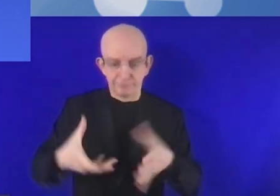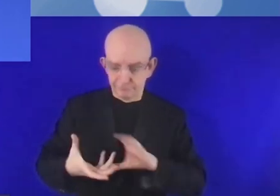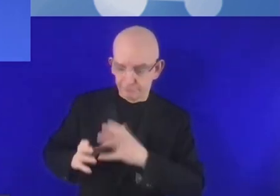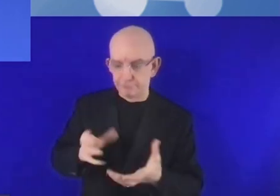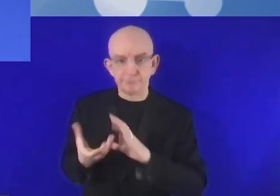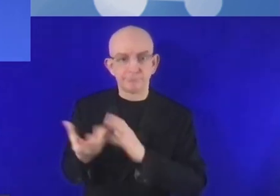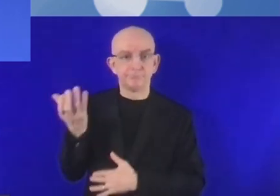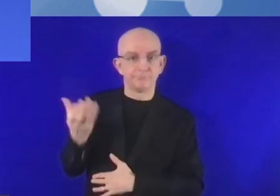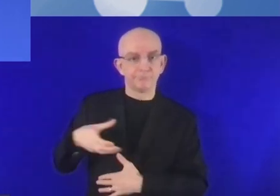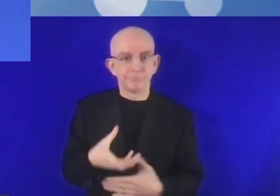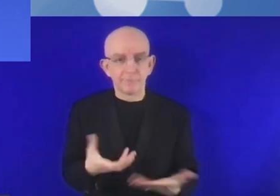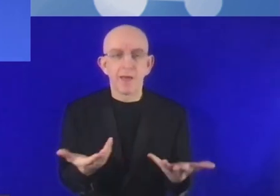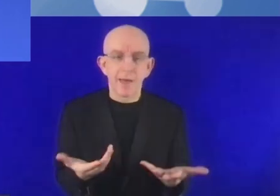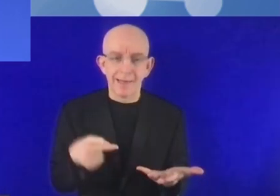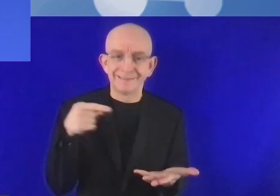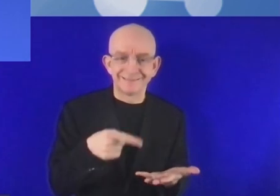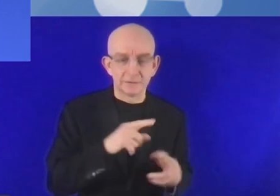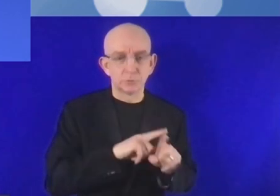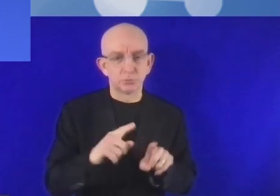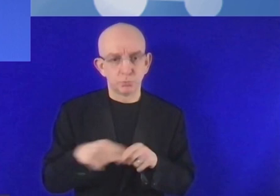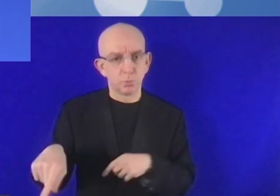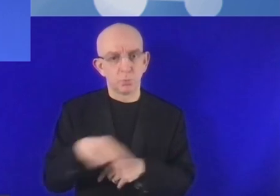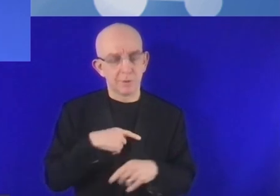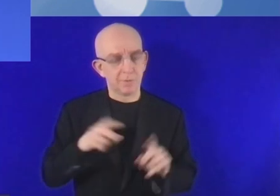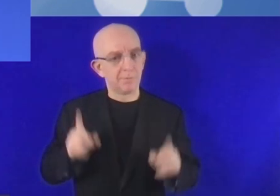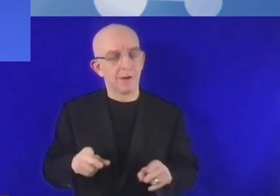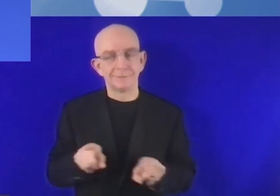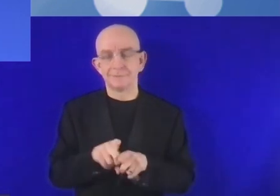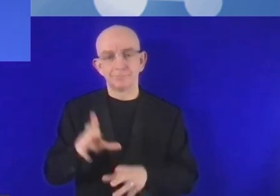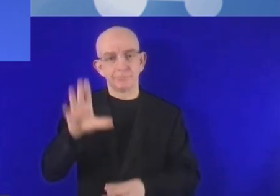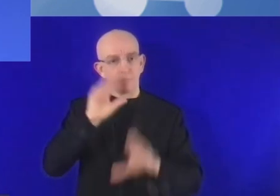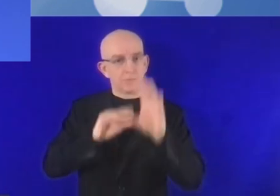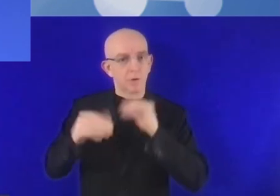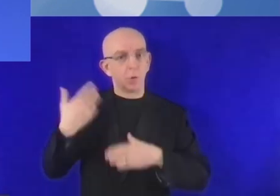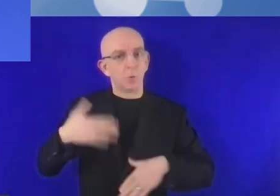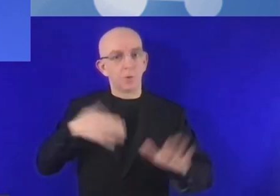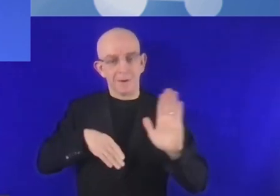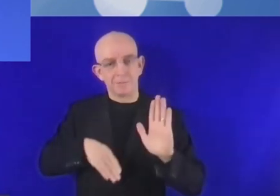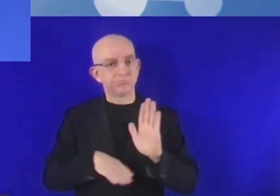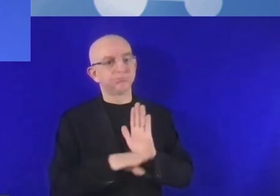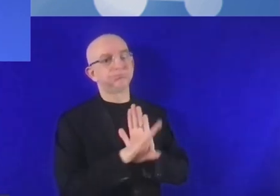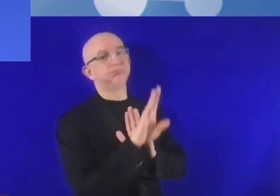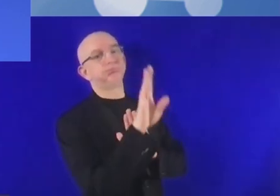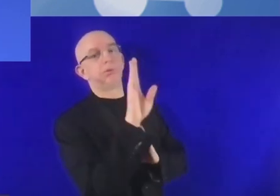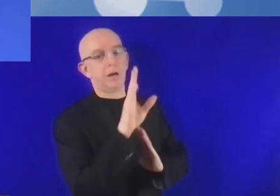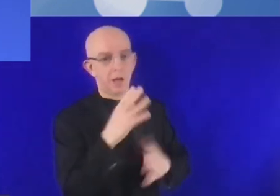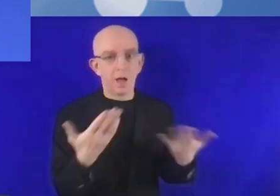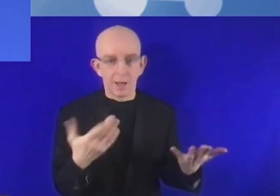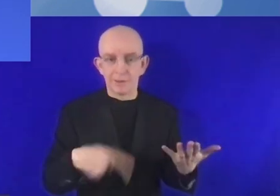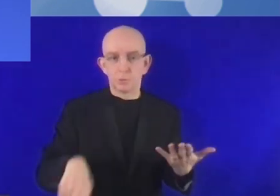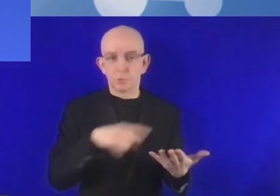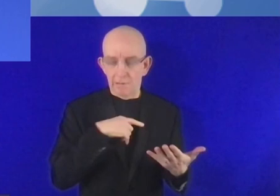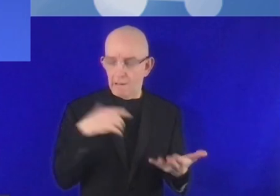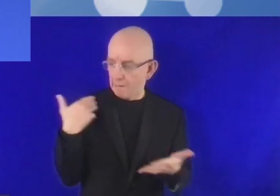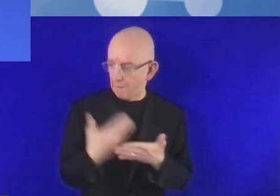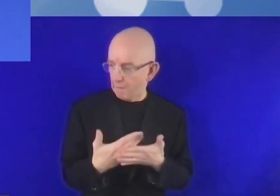którym rozmawialiśmy, to kompetencje szeroko rozumiane świata cyfrowego. Im bardziej jesteśmy w tym świecie cyfrowym, tym jesteśmy bardziej